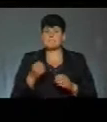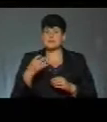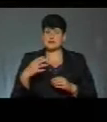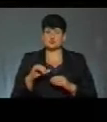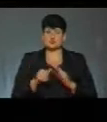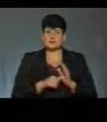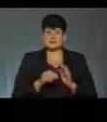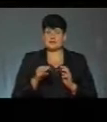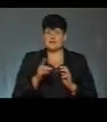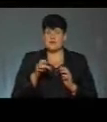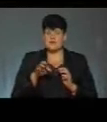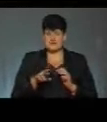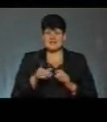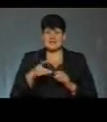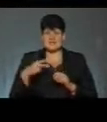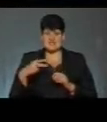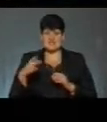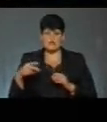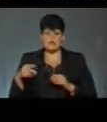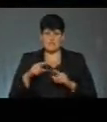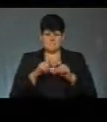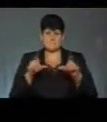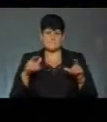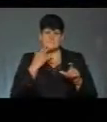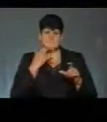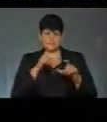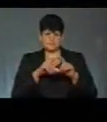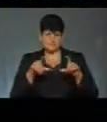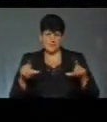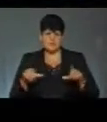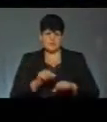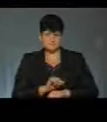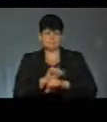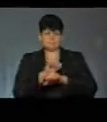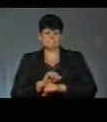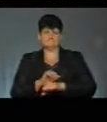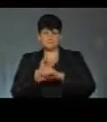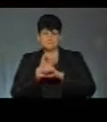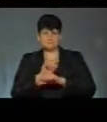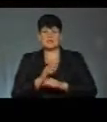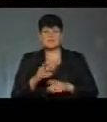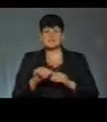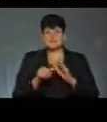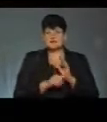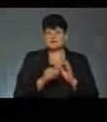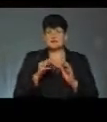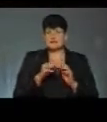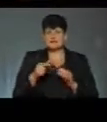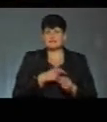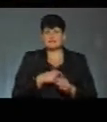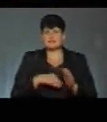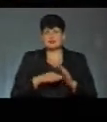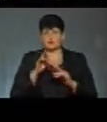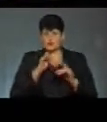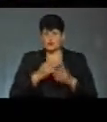травня євробляхарі мітингували під Верховною Радою, що продовжили пільговий період для розмитнення. 16 травня депутати Верховної Ради